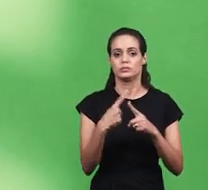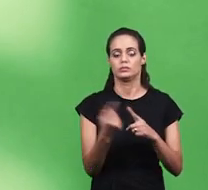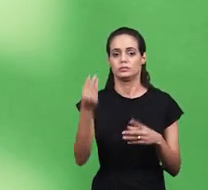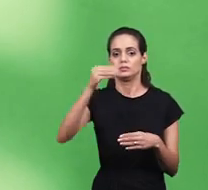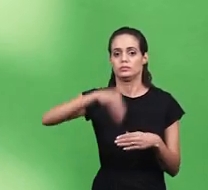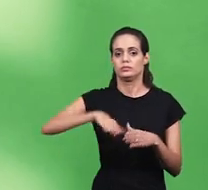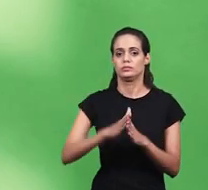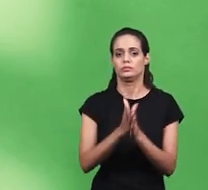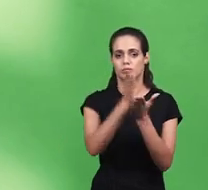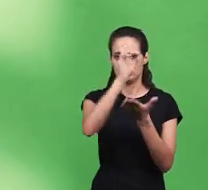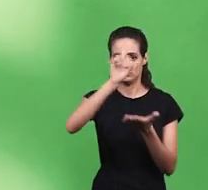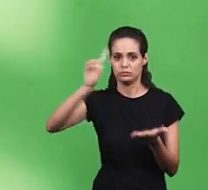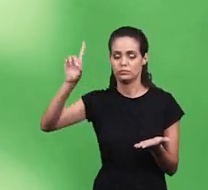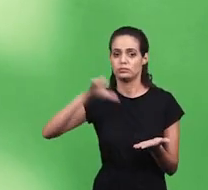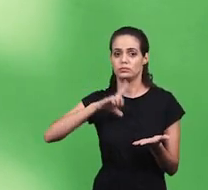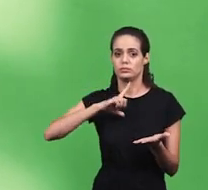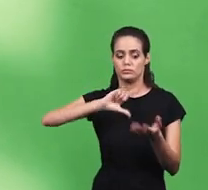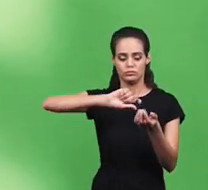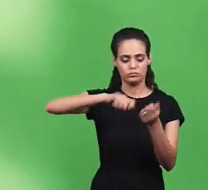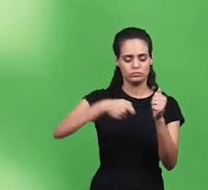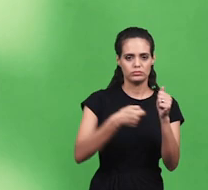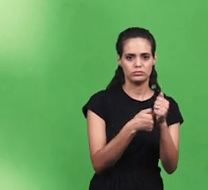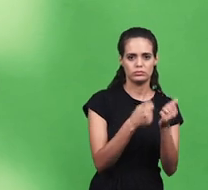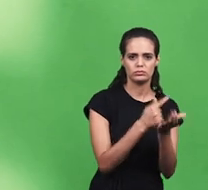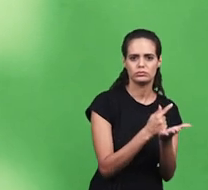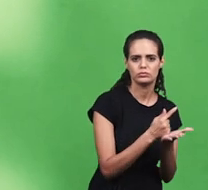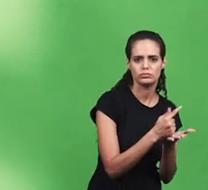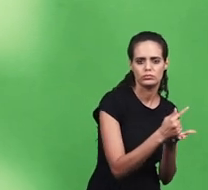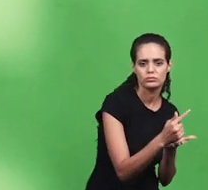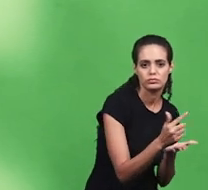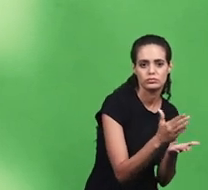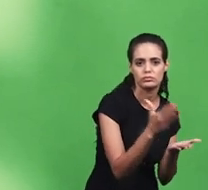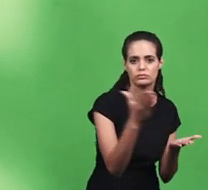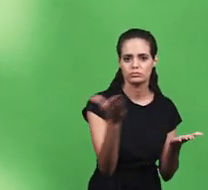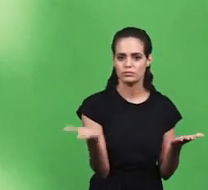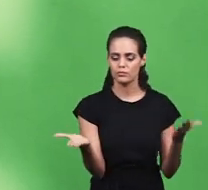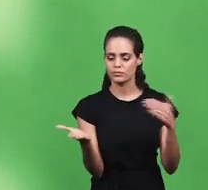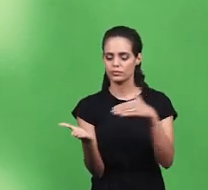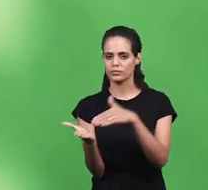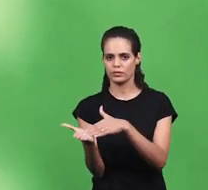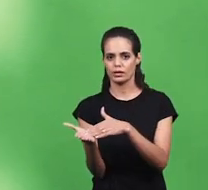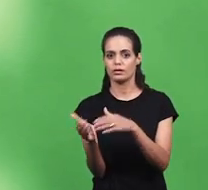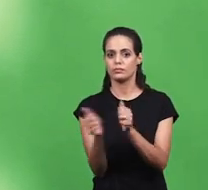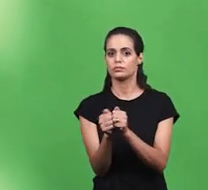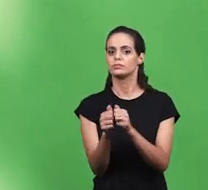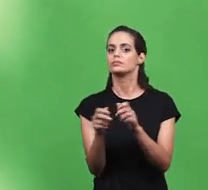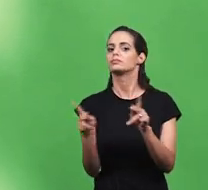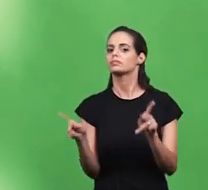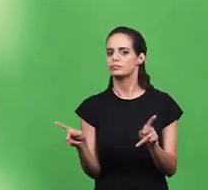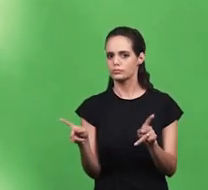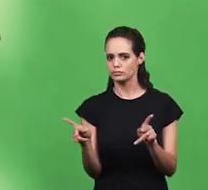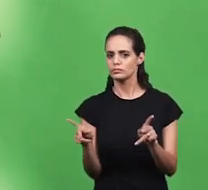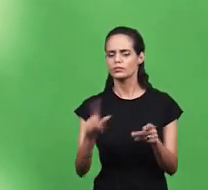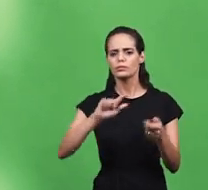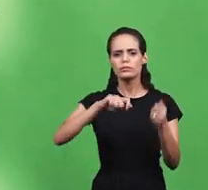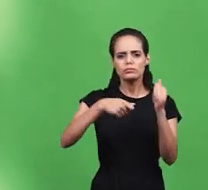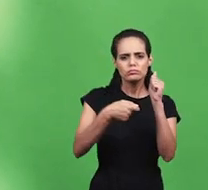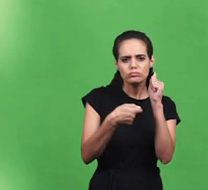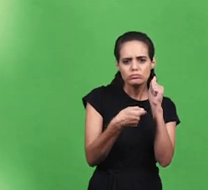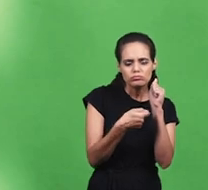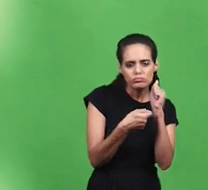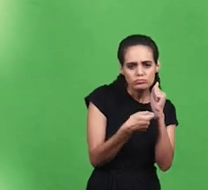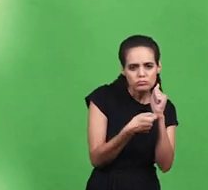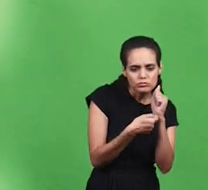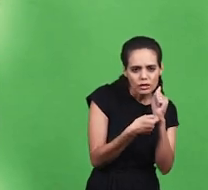parce qu'en elle, il y a un mystère qui va de la Genèse à l'Apocalypse. Et le mystère qui